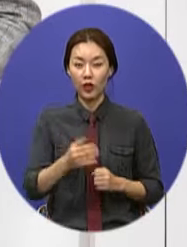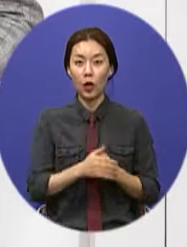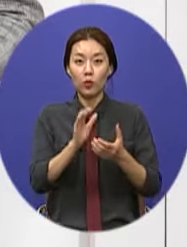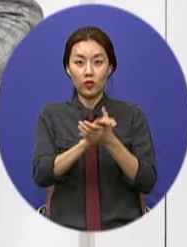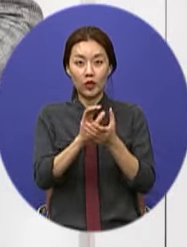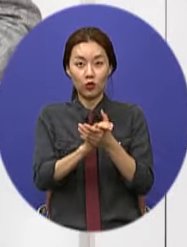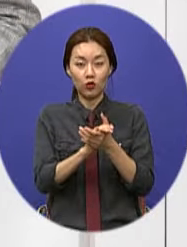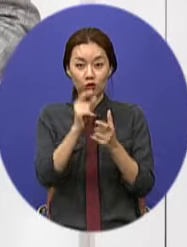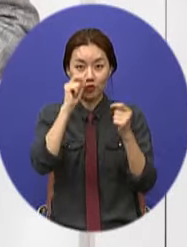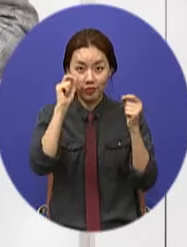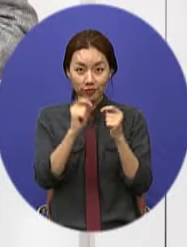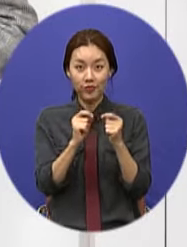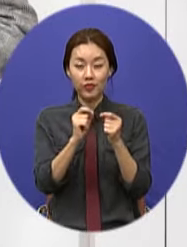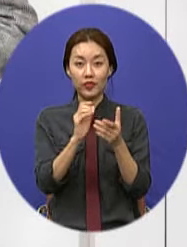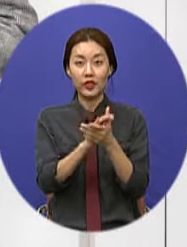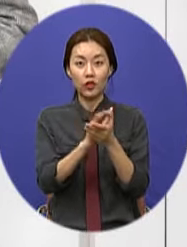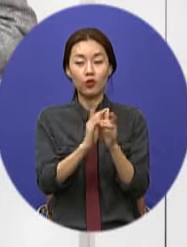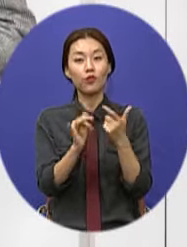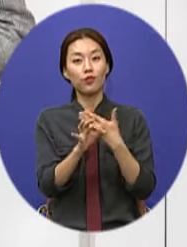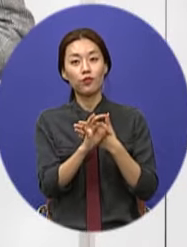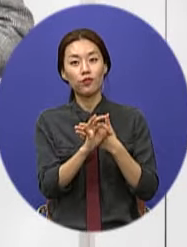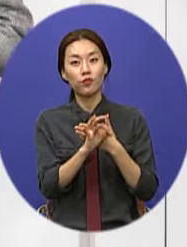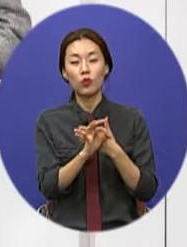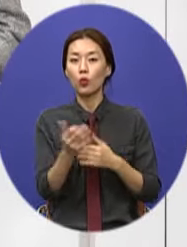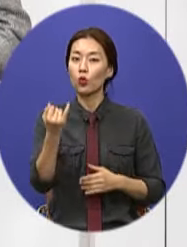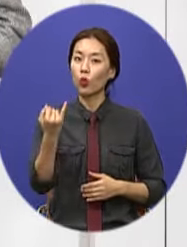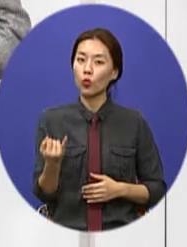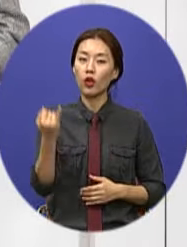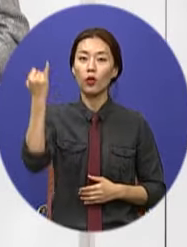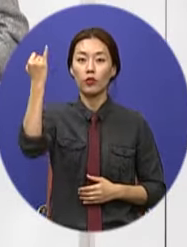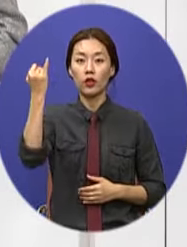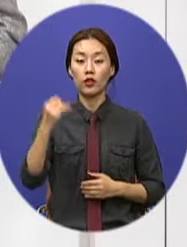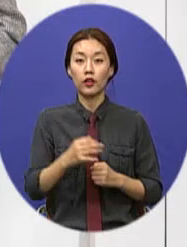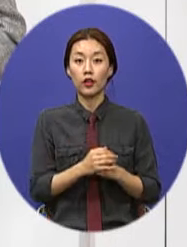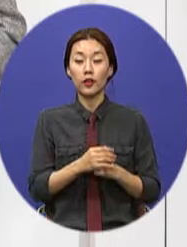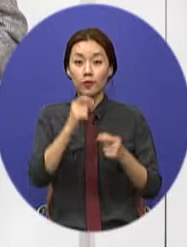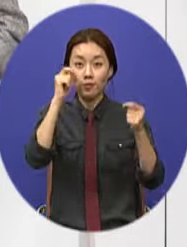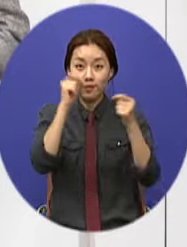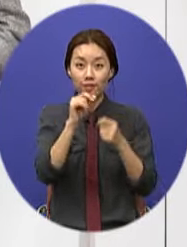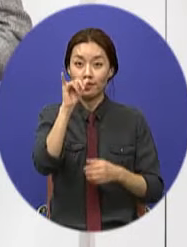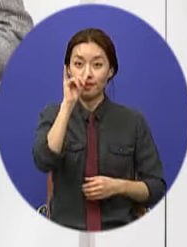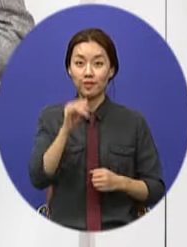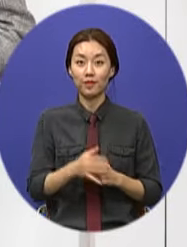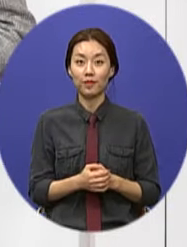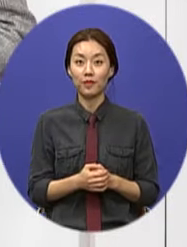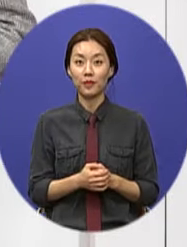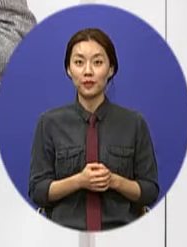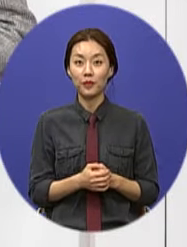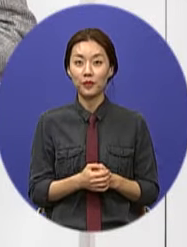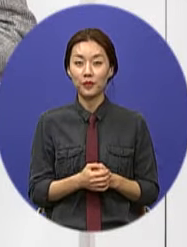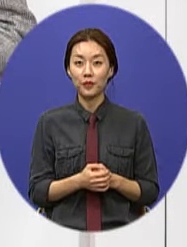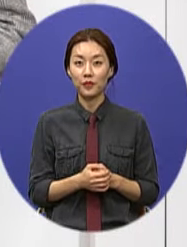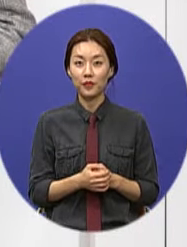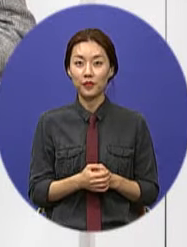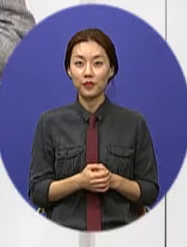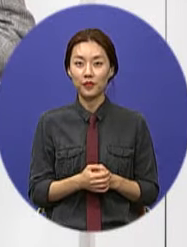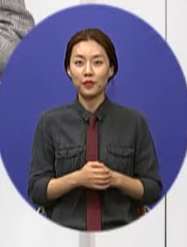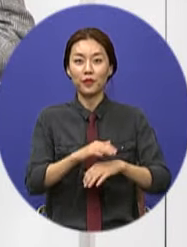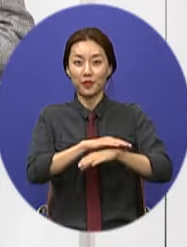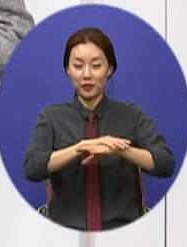친구 가깝게 친구지 친구분이나 뭐 동생 뭐 언니 사귀신 분들 있어요? 아,